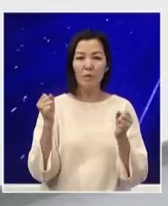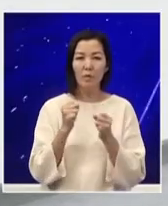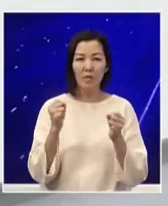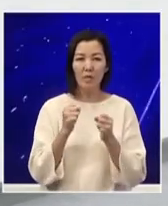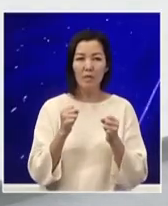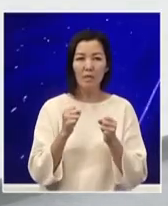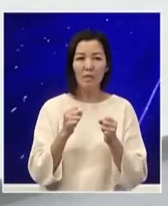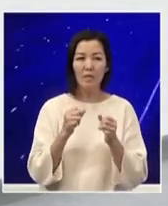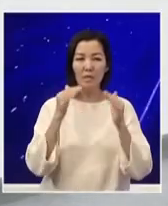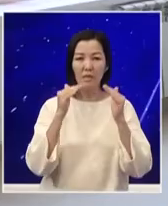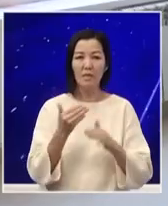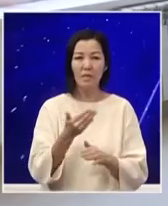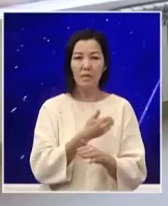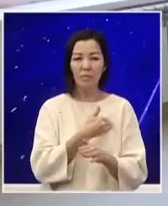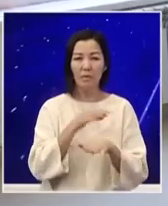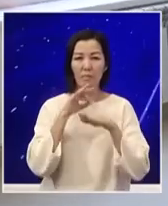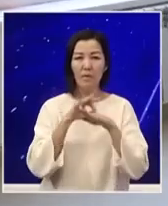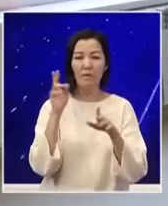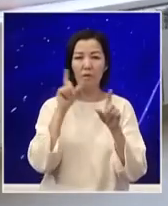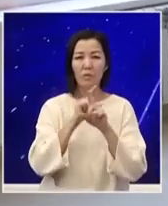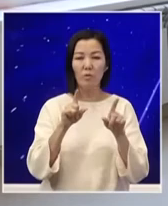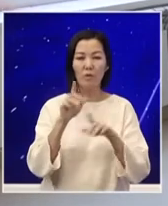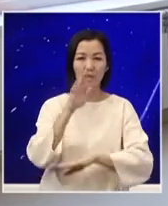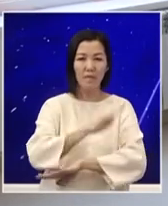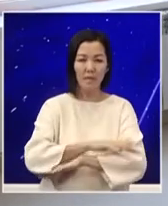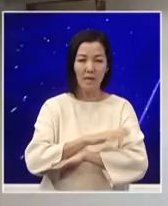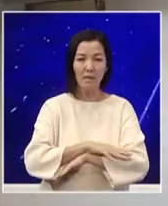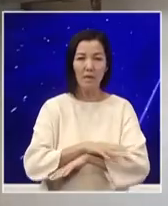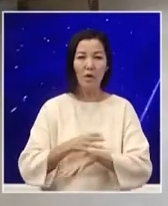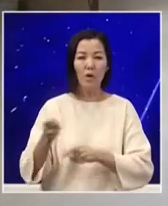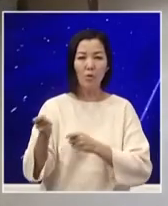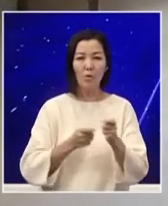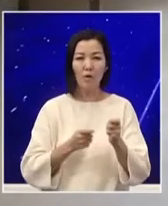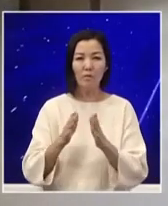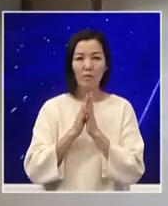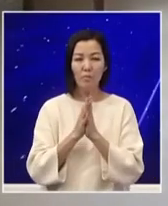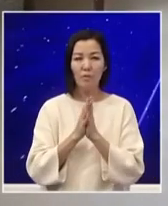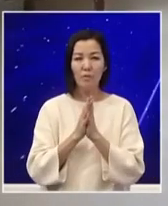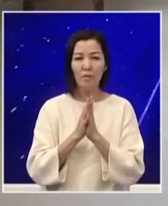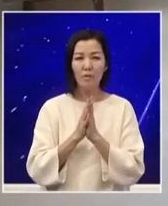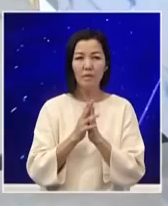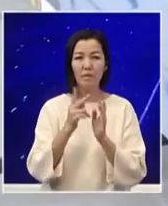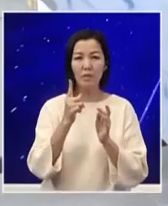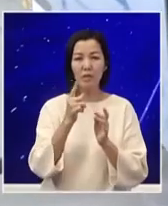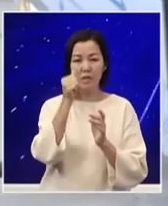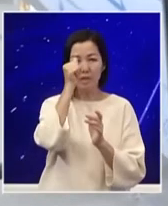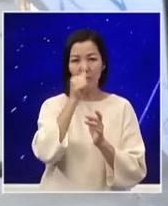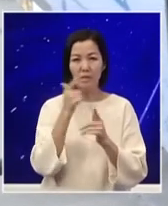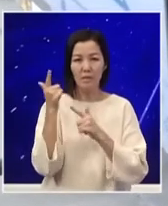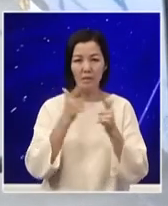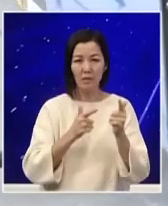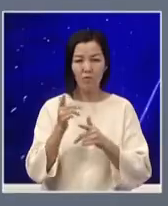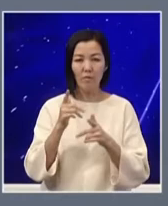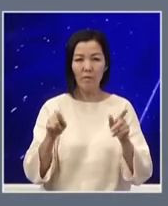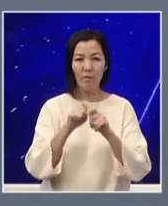температуры в помещениях существенно мешали проведению школьных занятий. Руководство области услышало просьбы граждан, и уже через месяц школа будет готова.